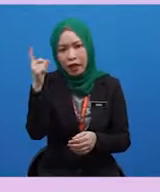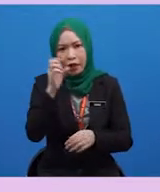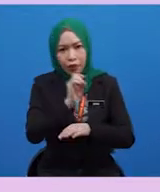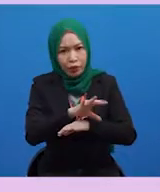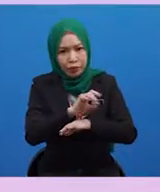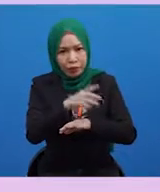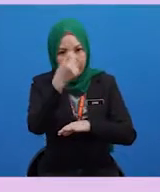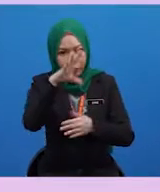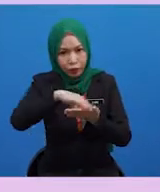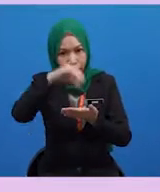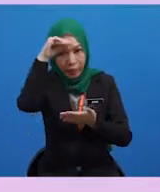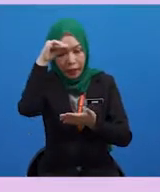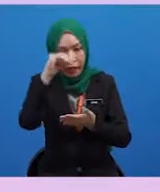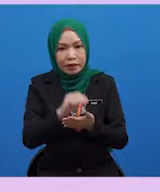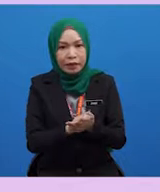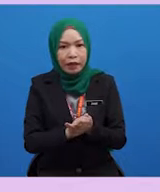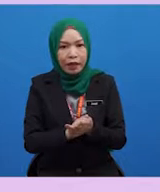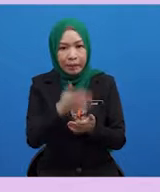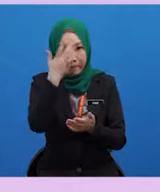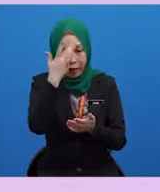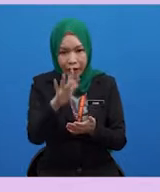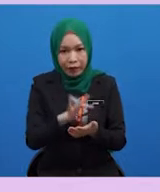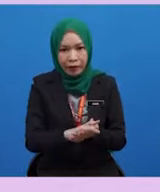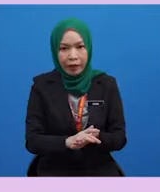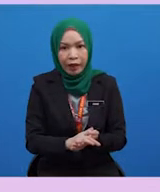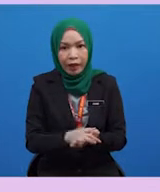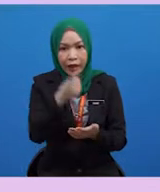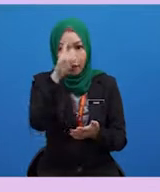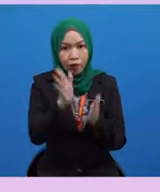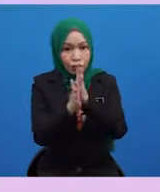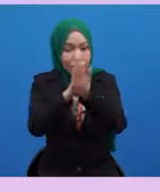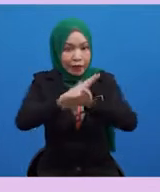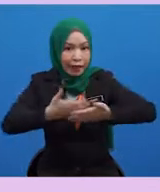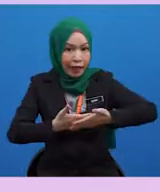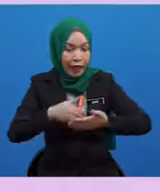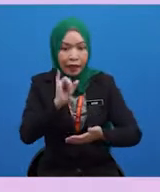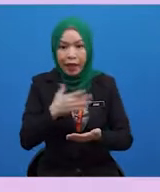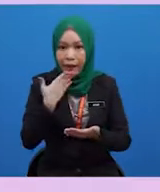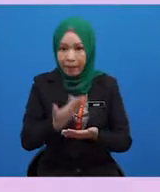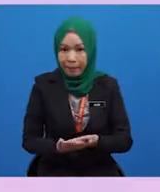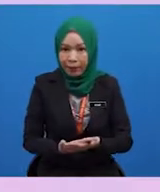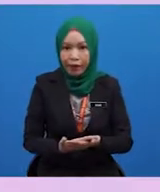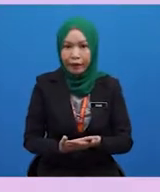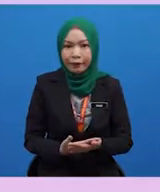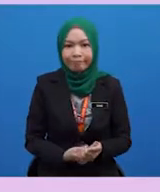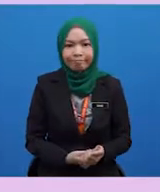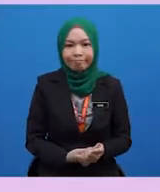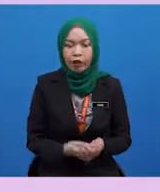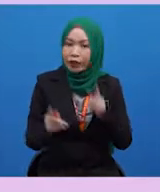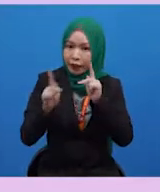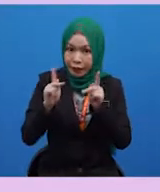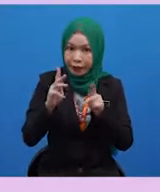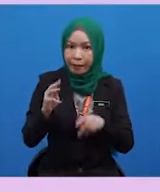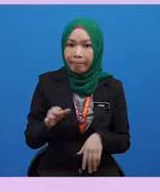agar belajar bersungguh-sungguh dan menjadi anak yang baik. Dalam wacana ini, kata Mama telah diulang